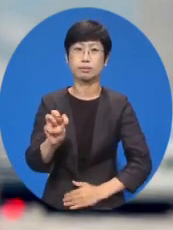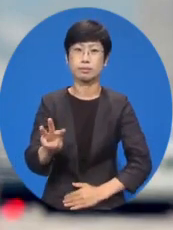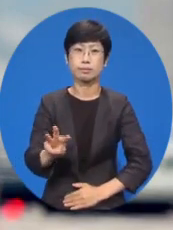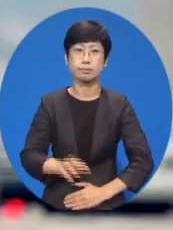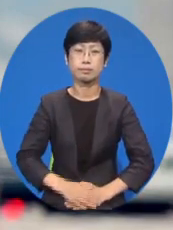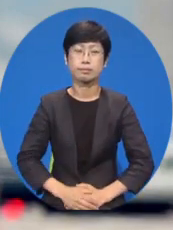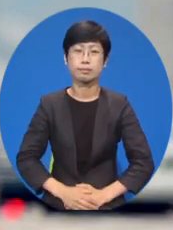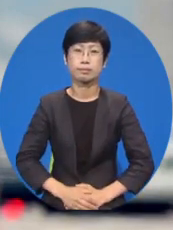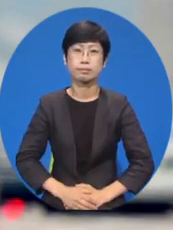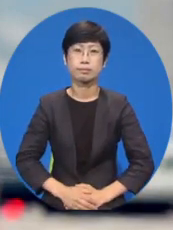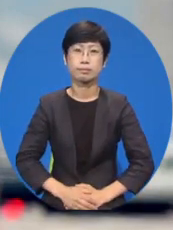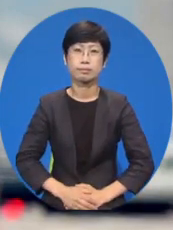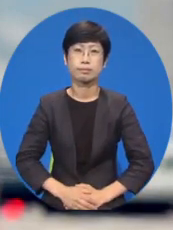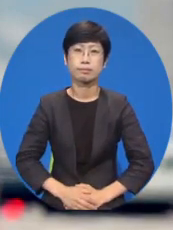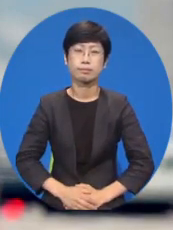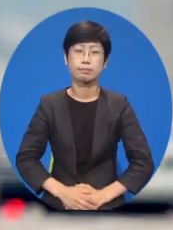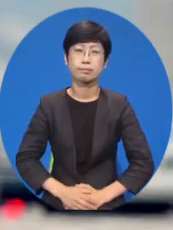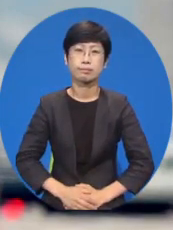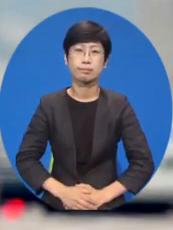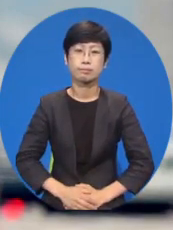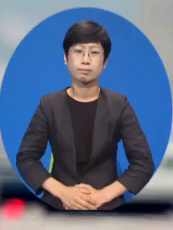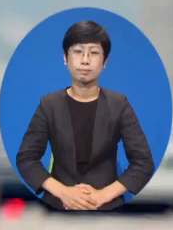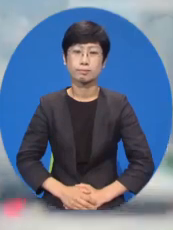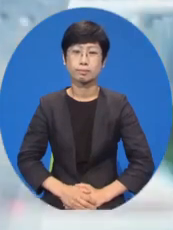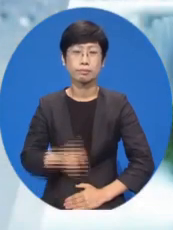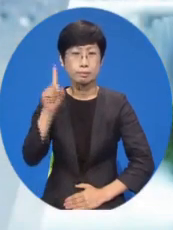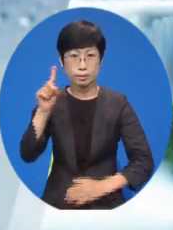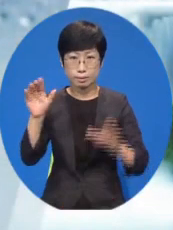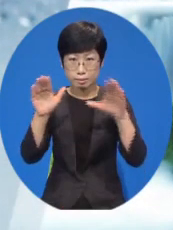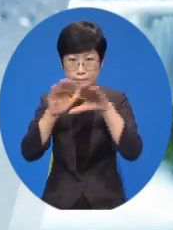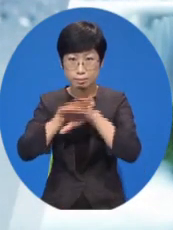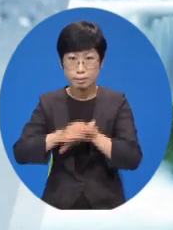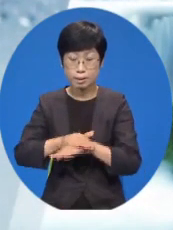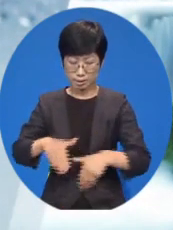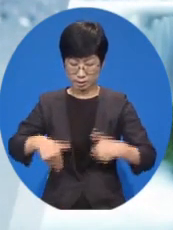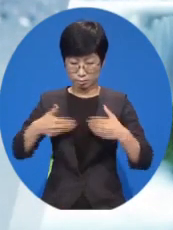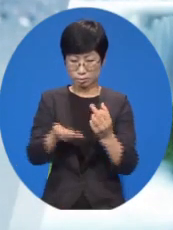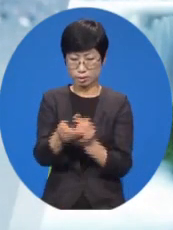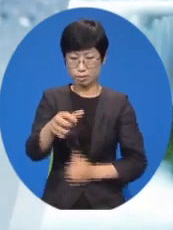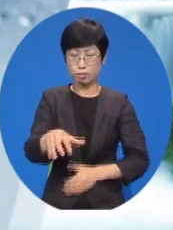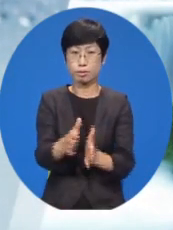크게 오르겠습니다. 내일 밤 남부와 제주를